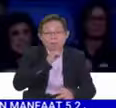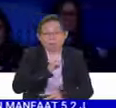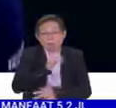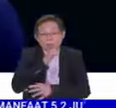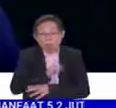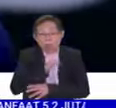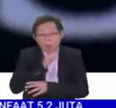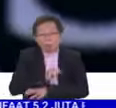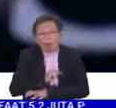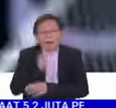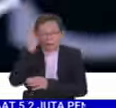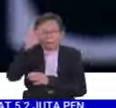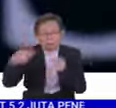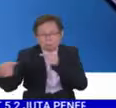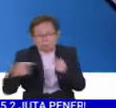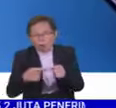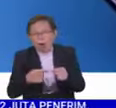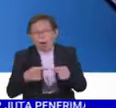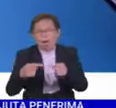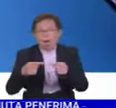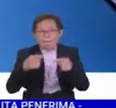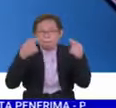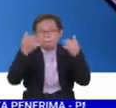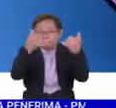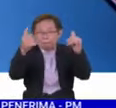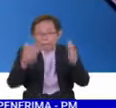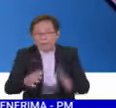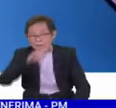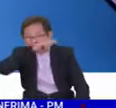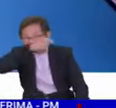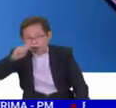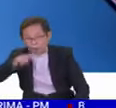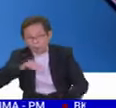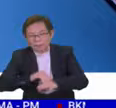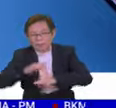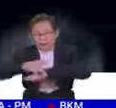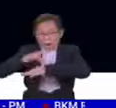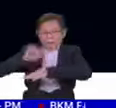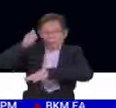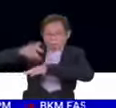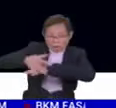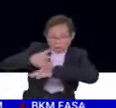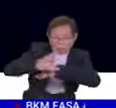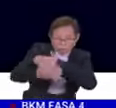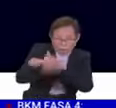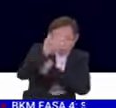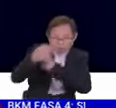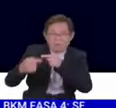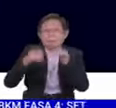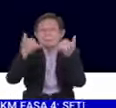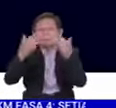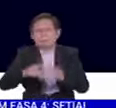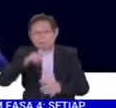tahun itu akan menambahkan baki saingan dengan bertemu pemain Taiwan Sang Chun-Sin pada awal pagi esok.